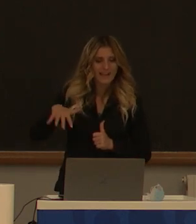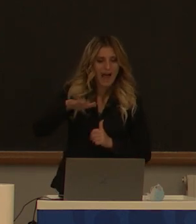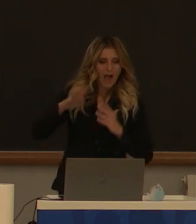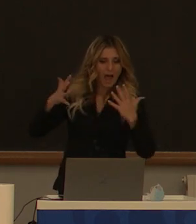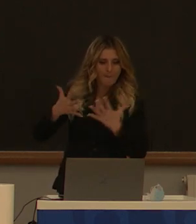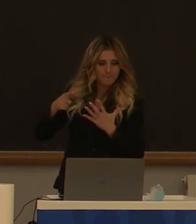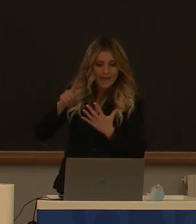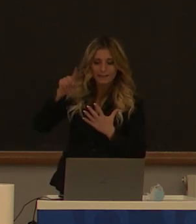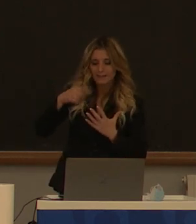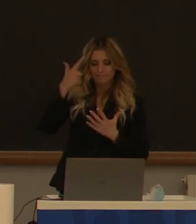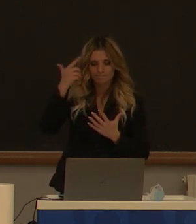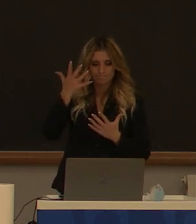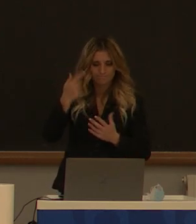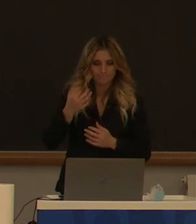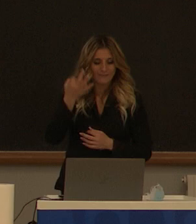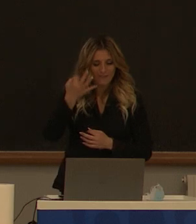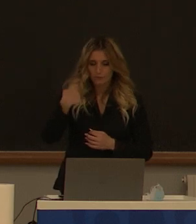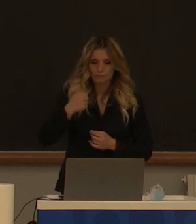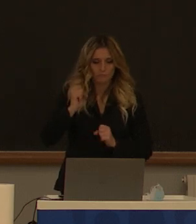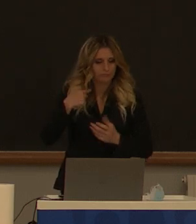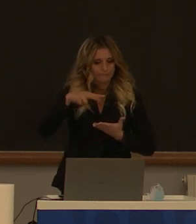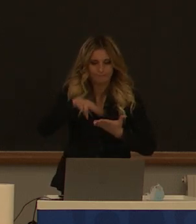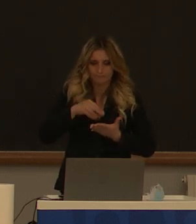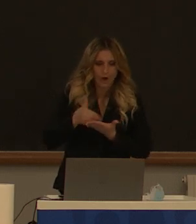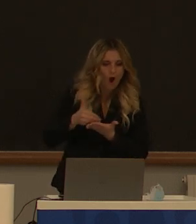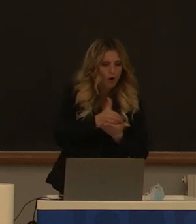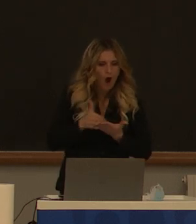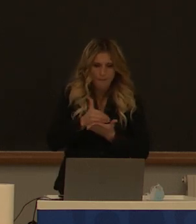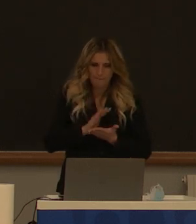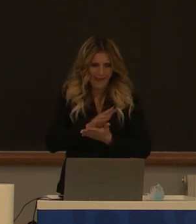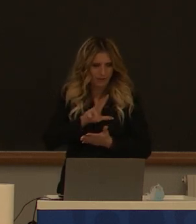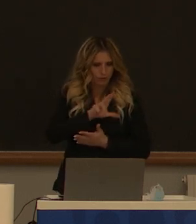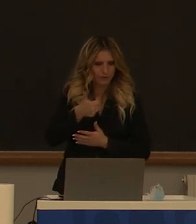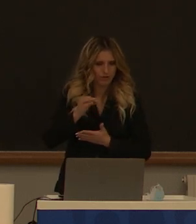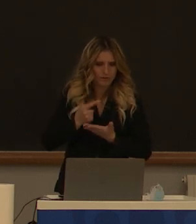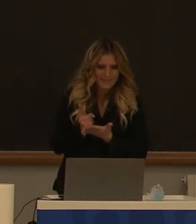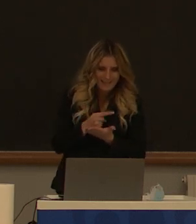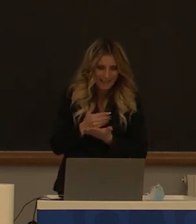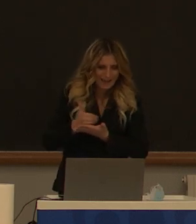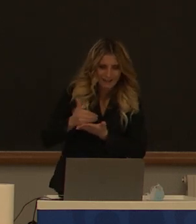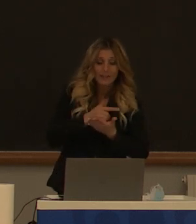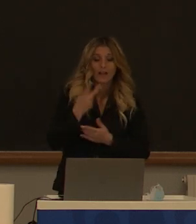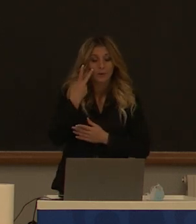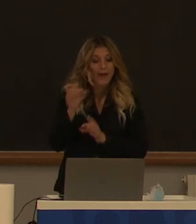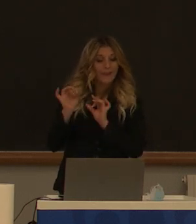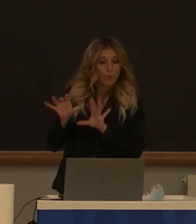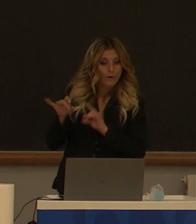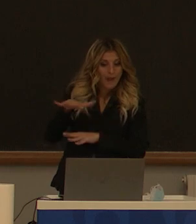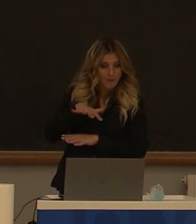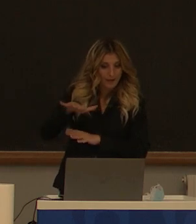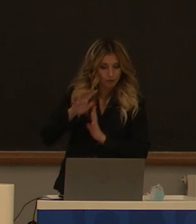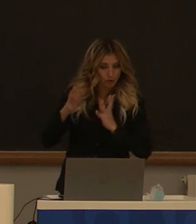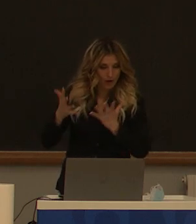una lettura ovviamente a 360 gradi di quello che può essere l'aspetto dell'inquinamento, ma anche quello,